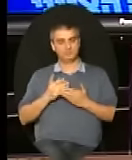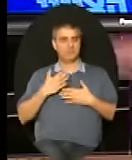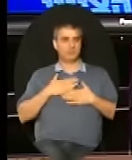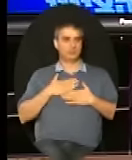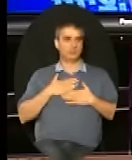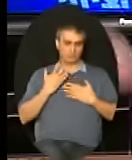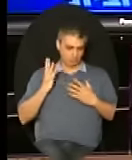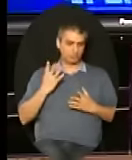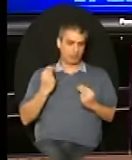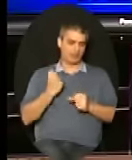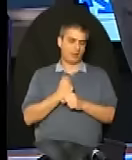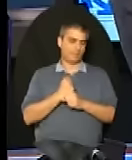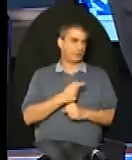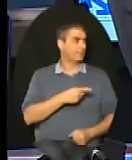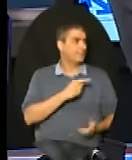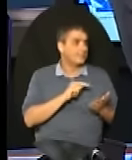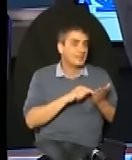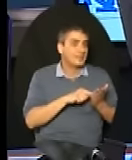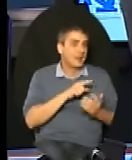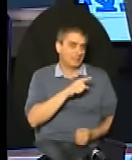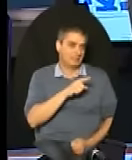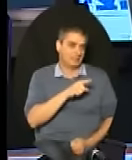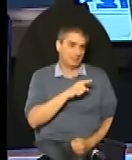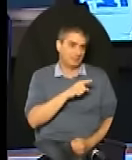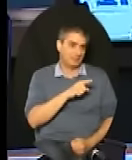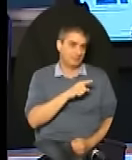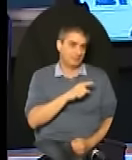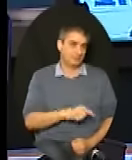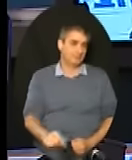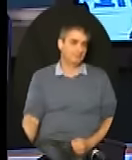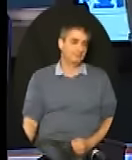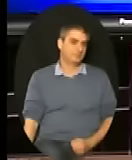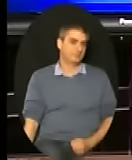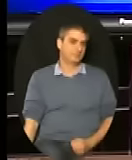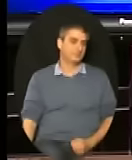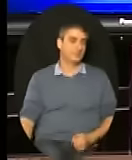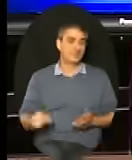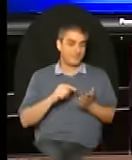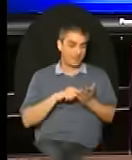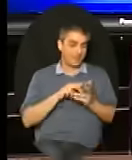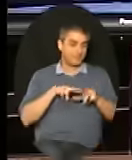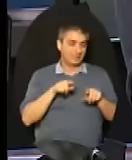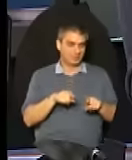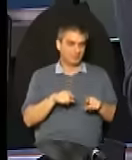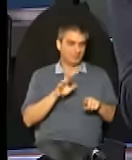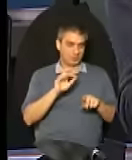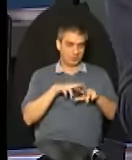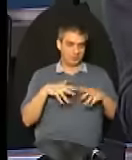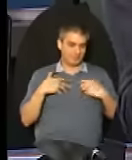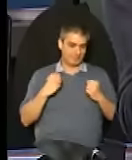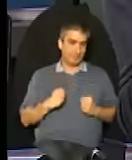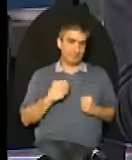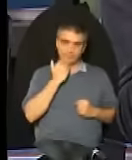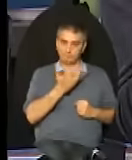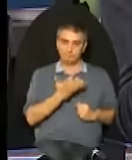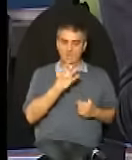אצלנו. הרבה עבודה יש לעשות. ציפי לבני, דווקא בגלל העניין הזה, זאת הייתה שאלה אחרונה, לא? לא, אז הנה, שאלה אחרונה, באמת, דווקא בגלל המצב הזה, של המצב הביטחוני